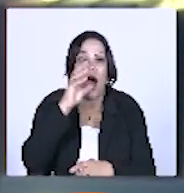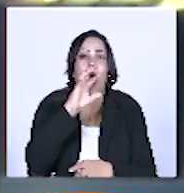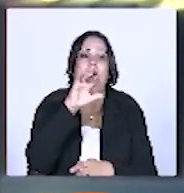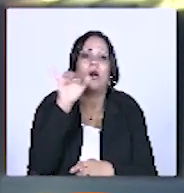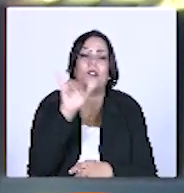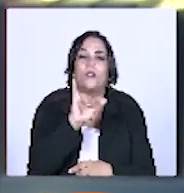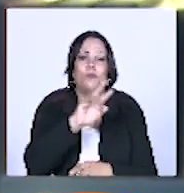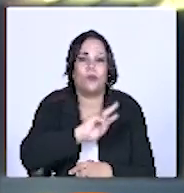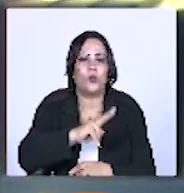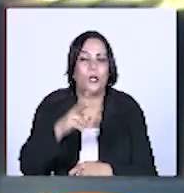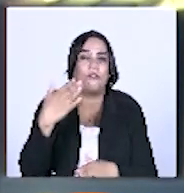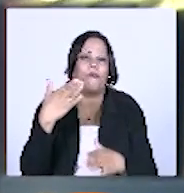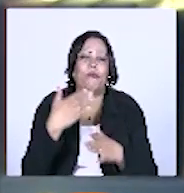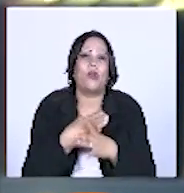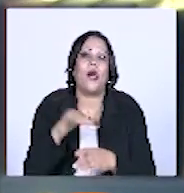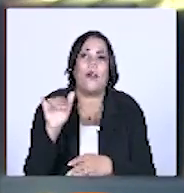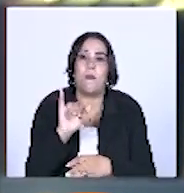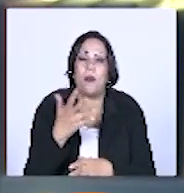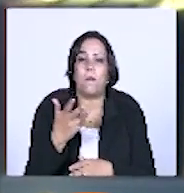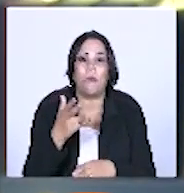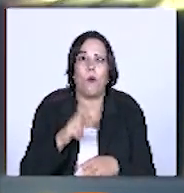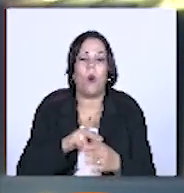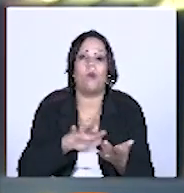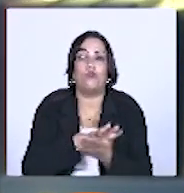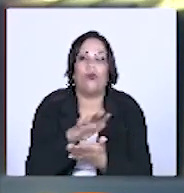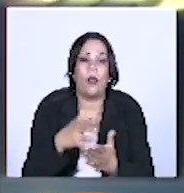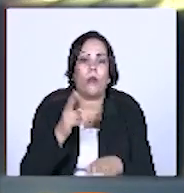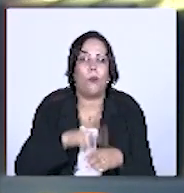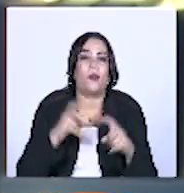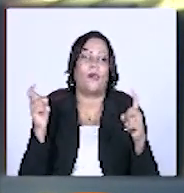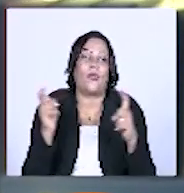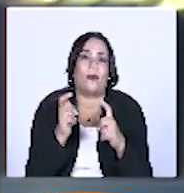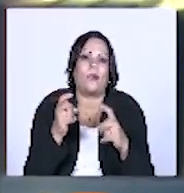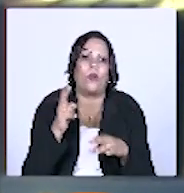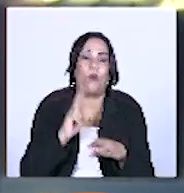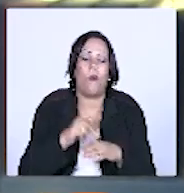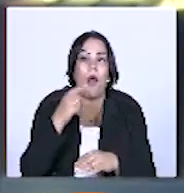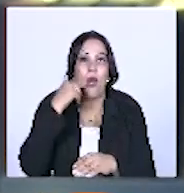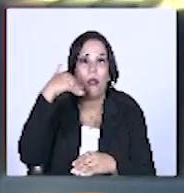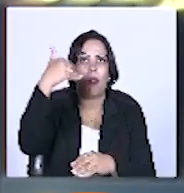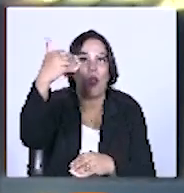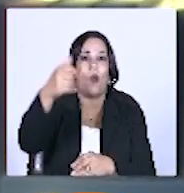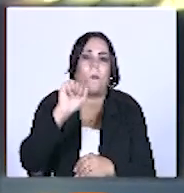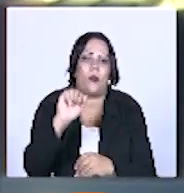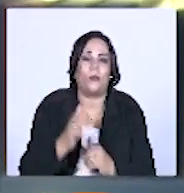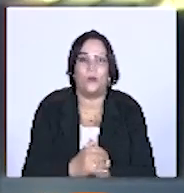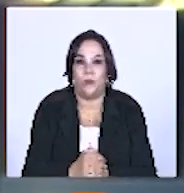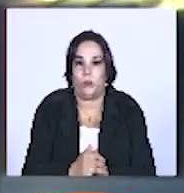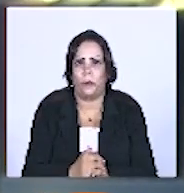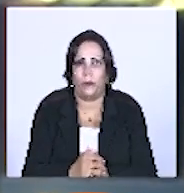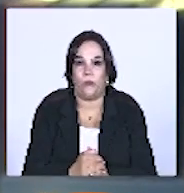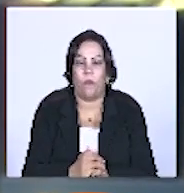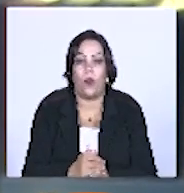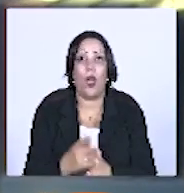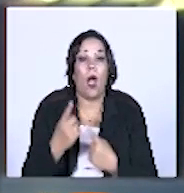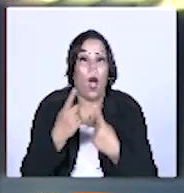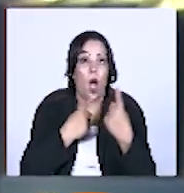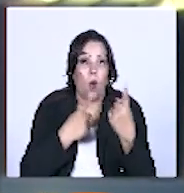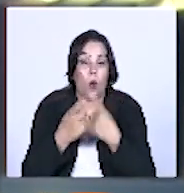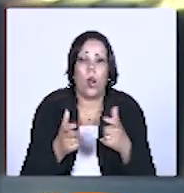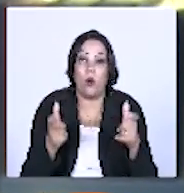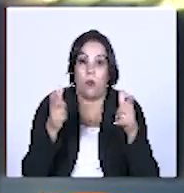الاهتمامات والمشكلات والتحديات والتطلعات ايضا حوار